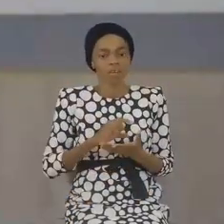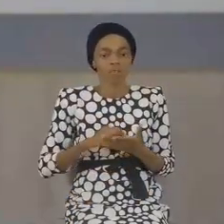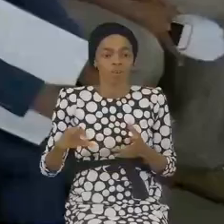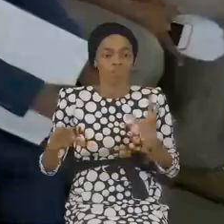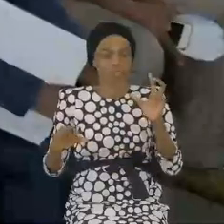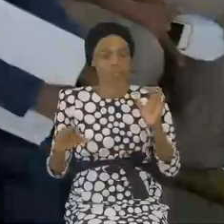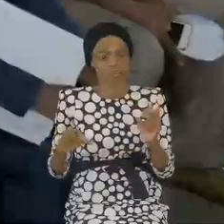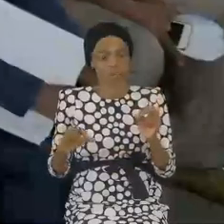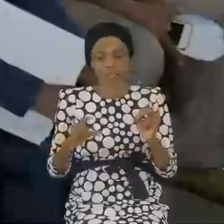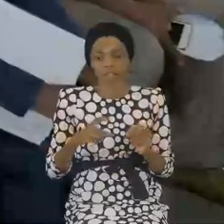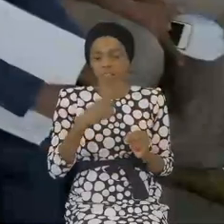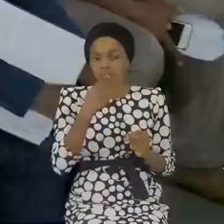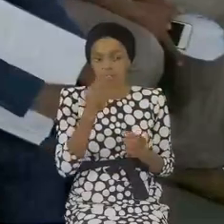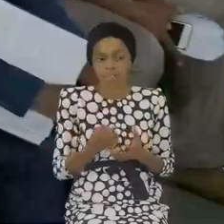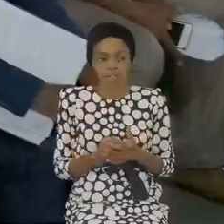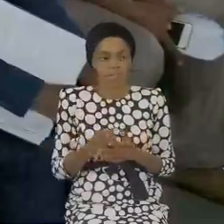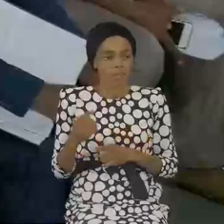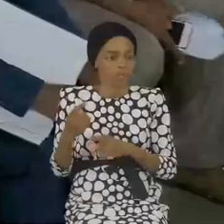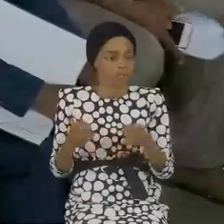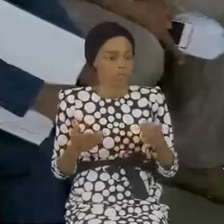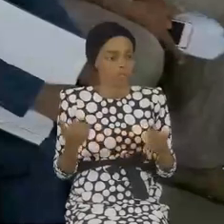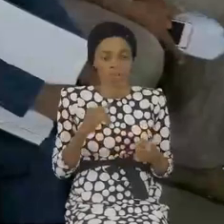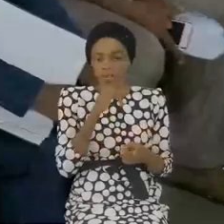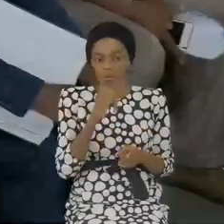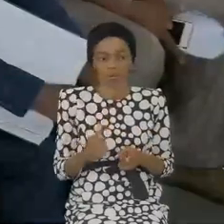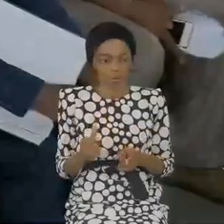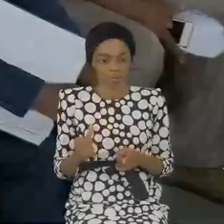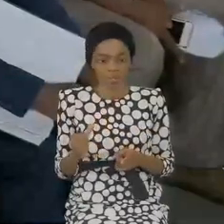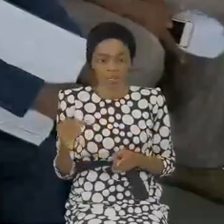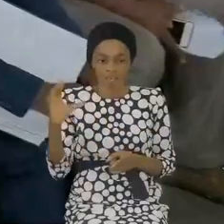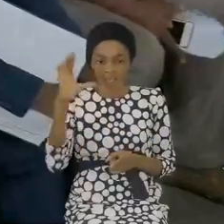Verset 30, ils n'avaient pas satisfait leurs désirs.